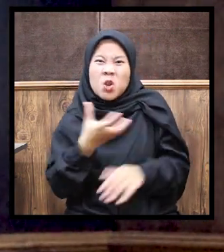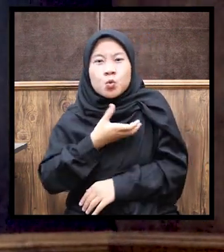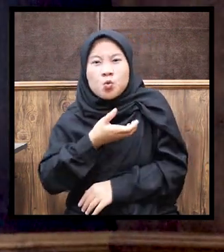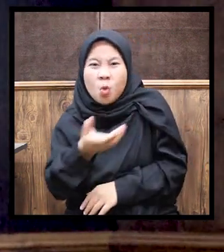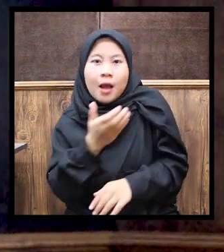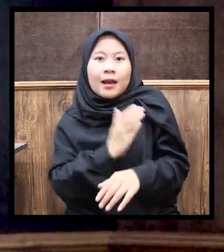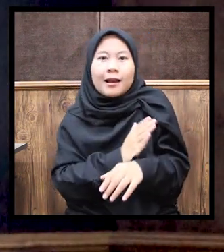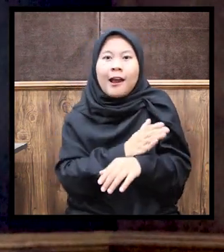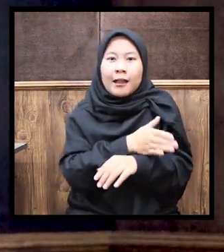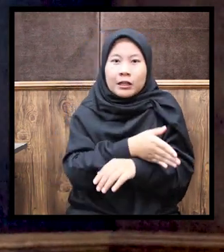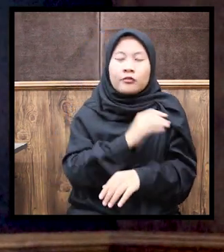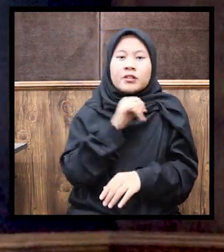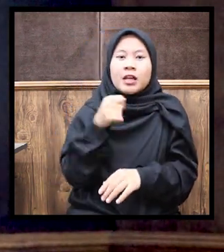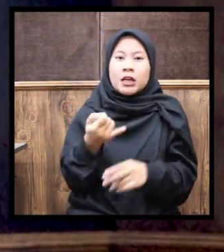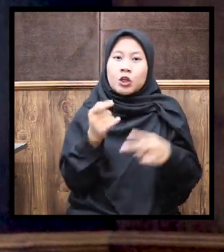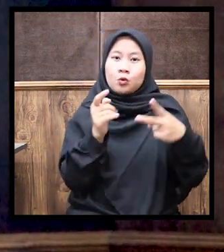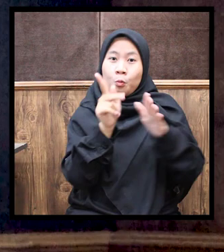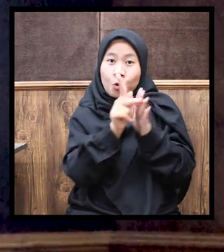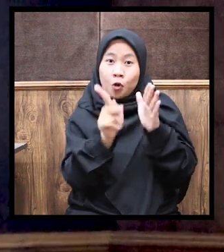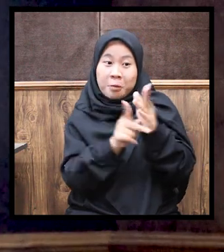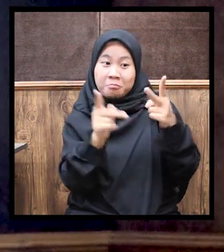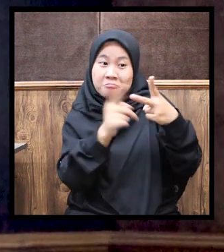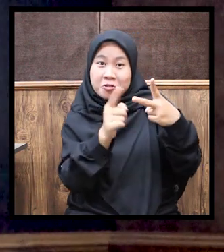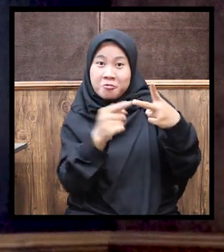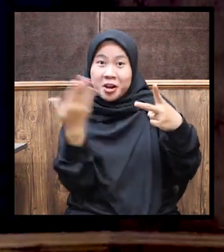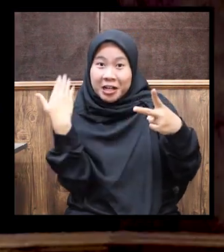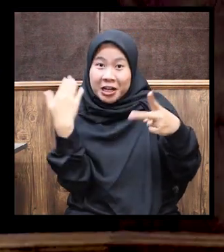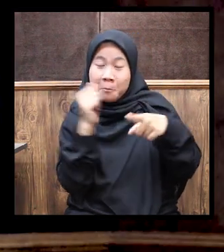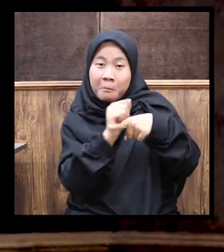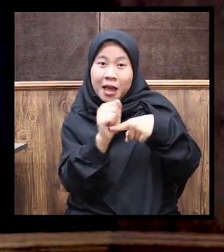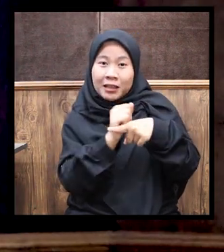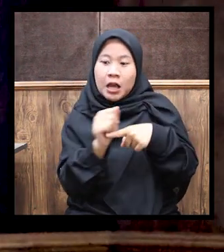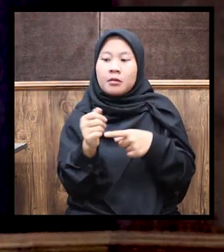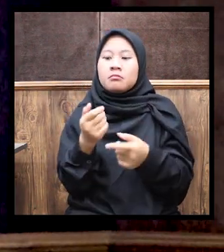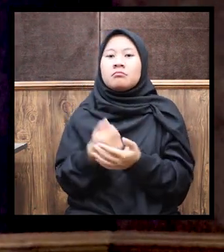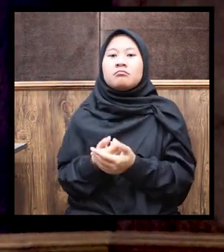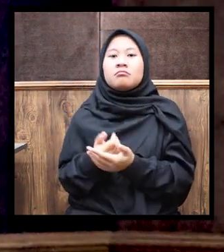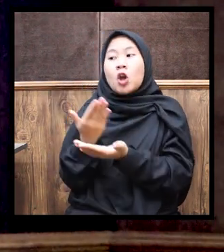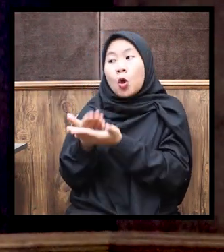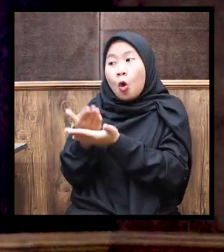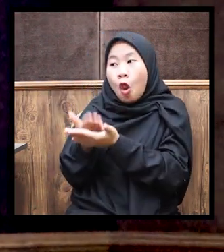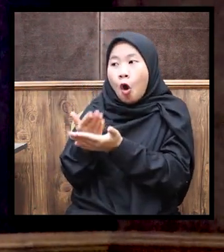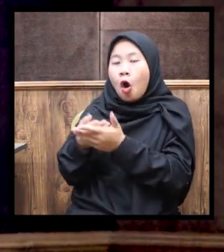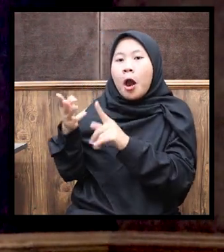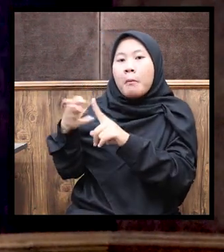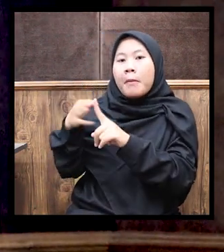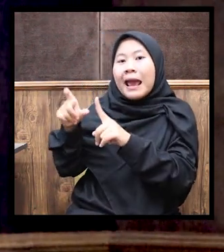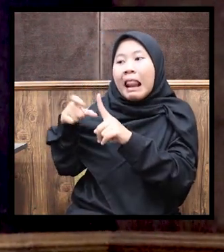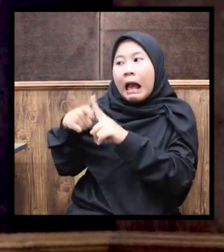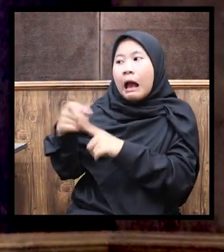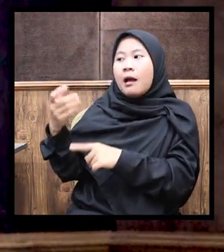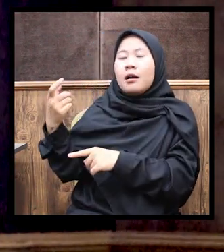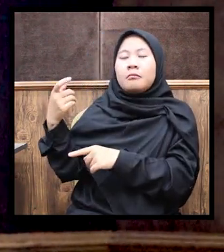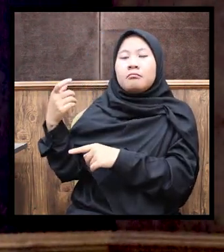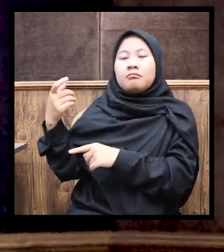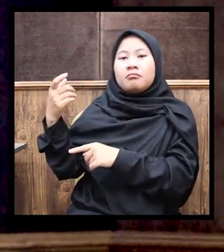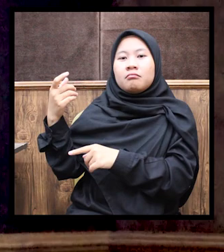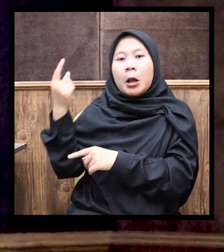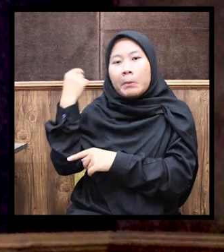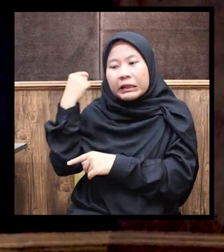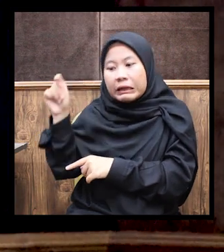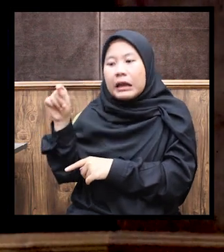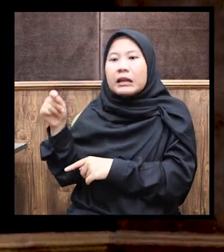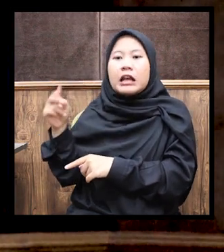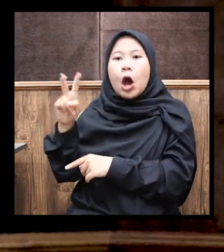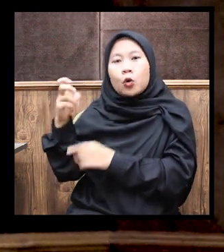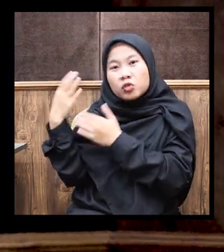dalam hal pelatihan yang tadi yang kedua kita menjembatani lewat Tolong dong nanti BLK Kementerian ini juga mengakomodir hal itu